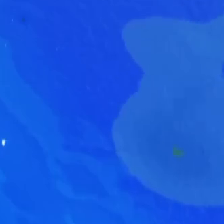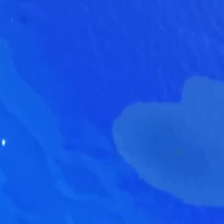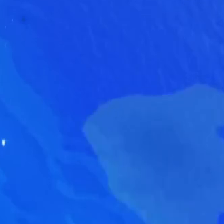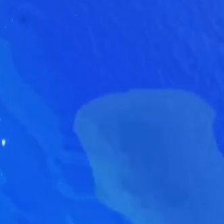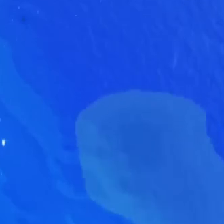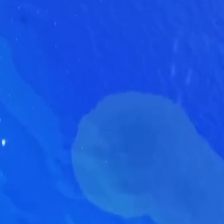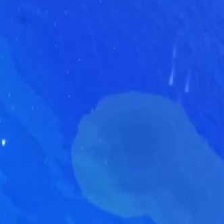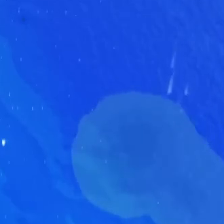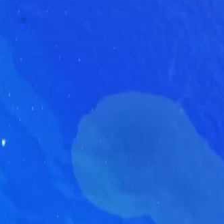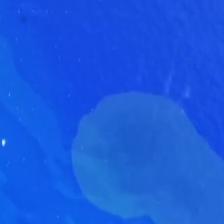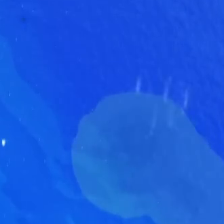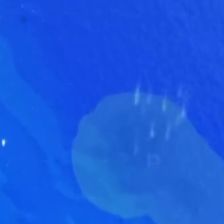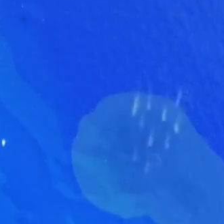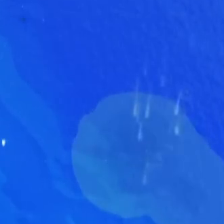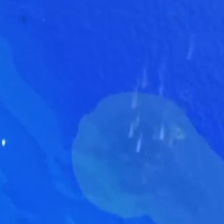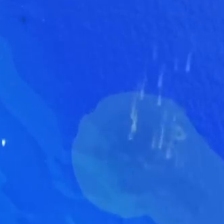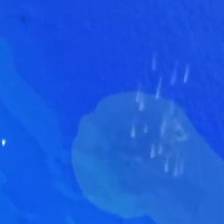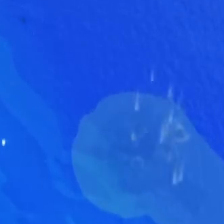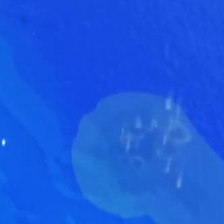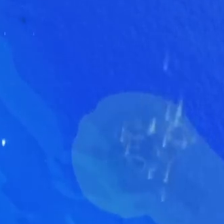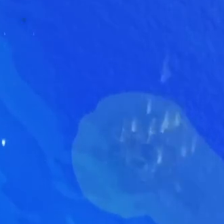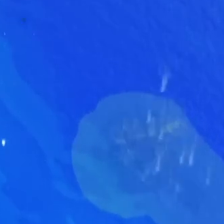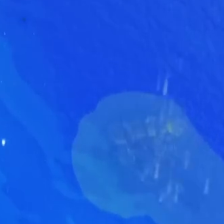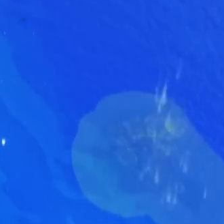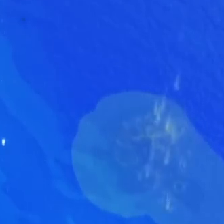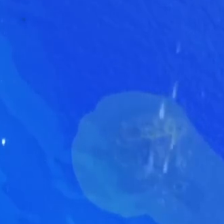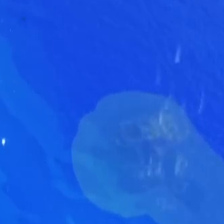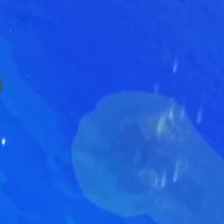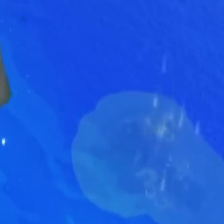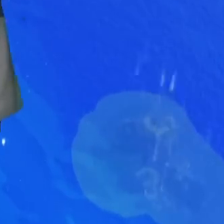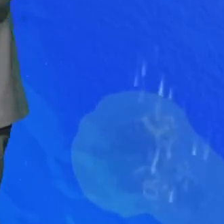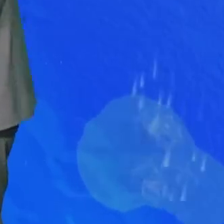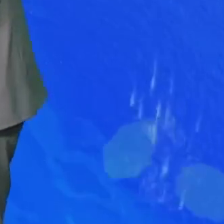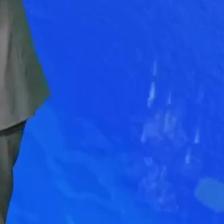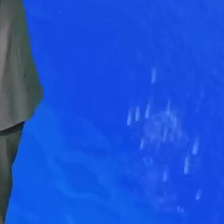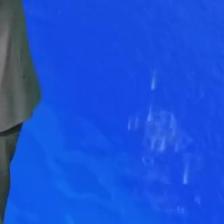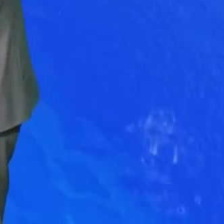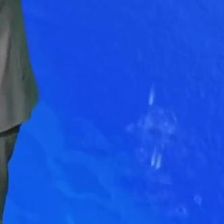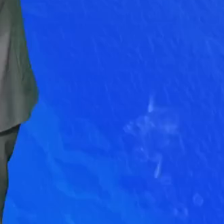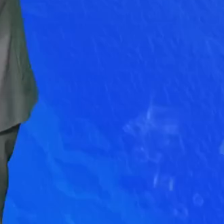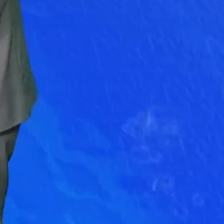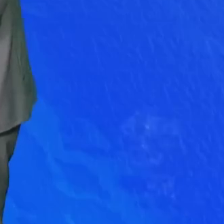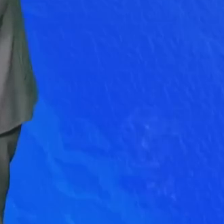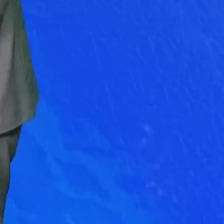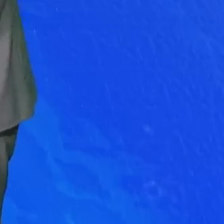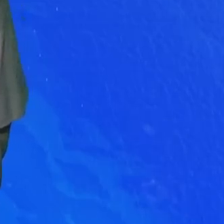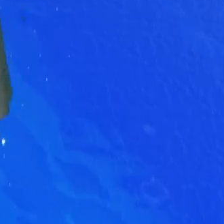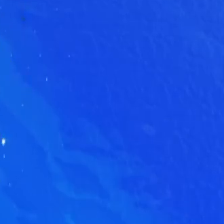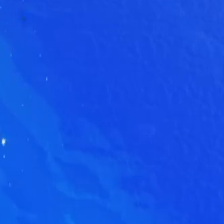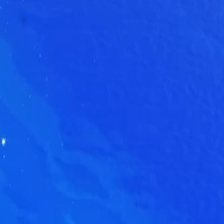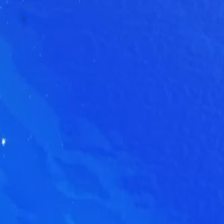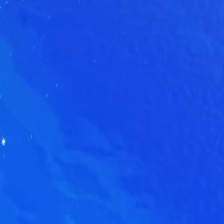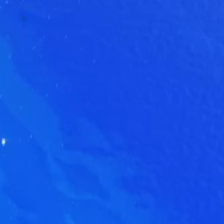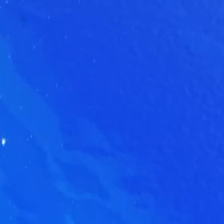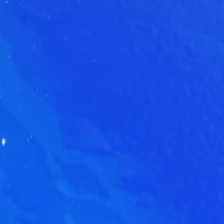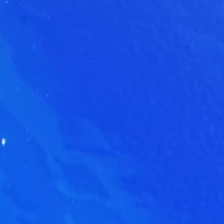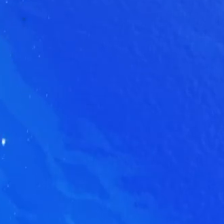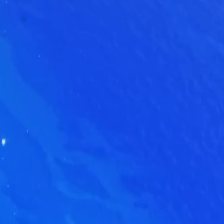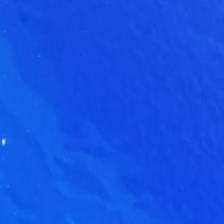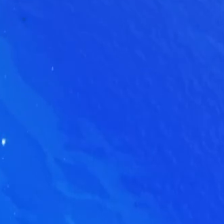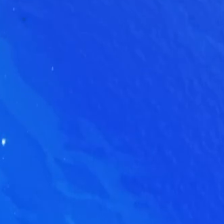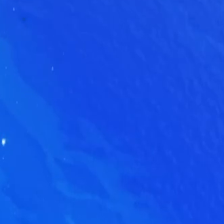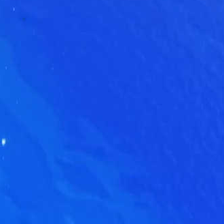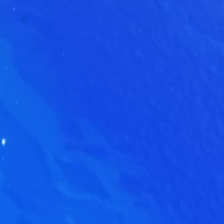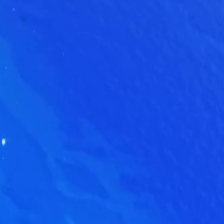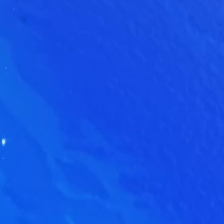tanghali, mas malaking bahagi na ng Mindanao ang uulanin at malalakas ang ulan sa hapon sa Agusan Provinces, Bukidnon, maging sa